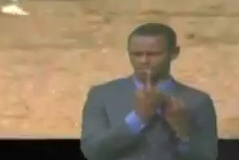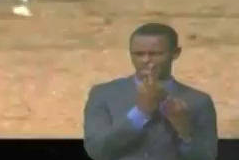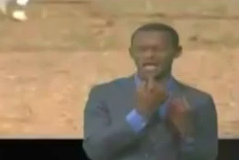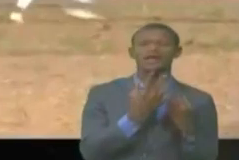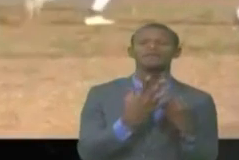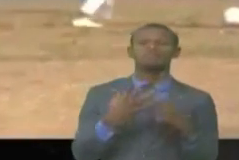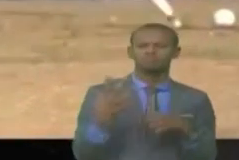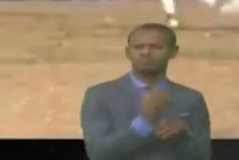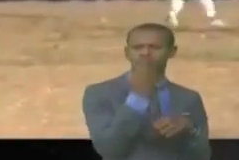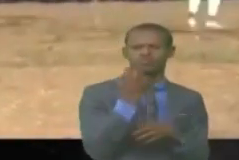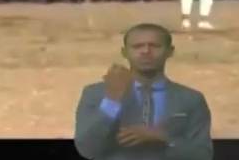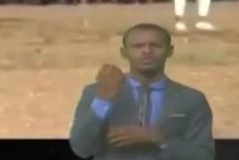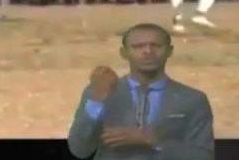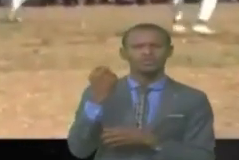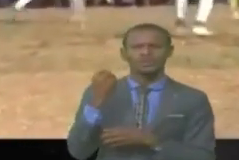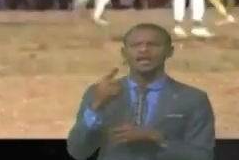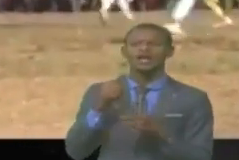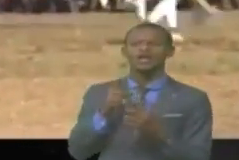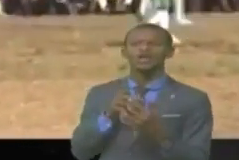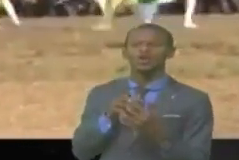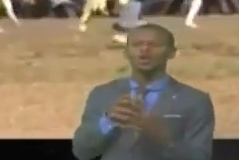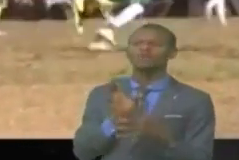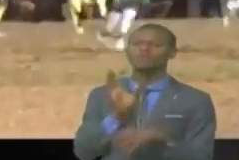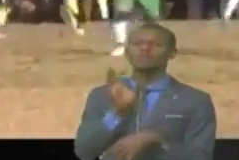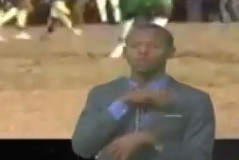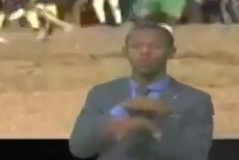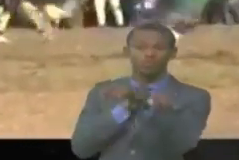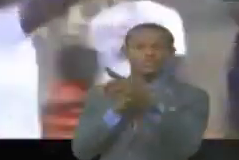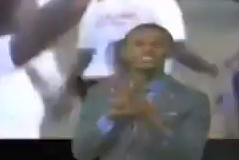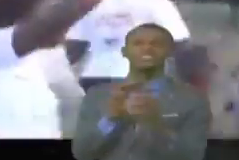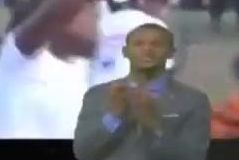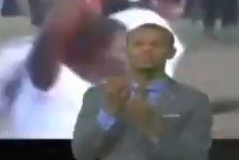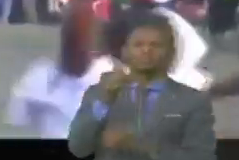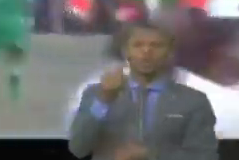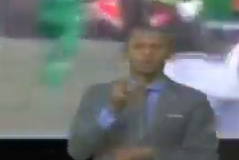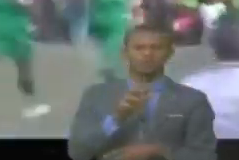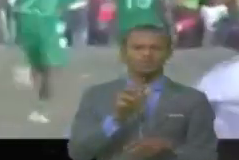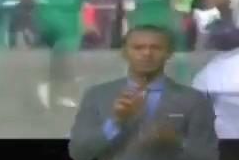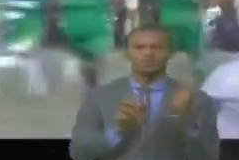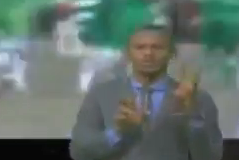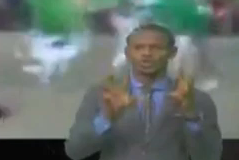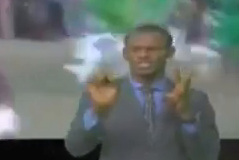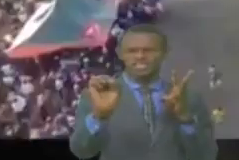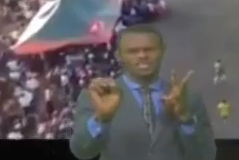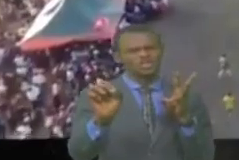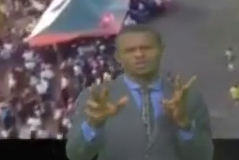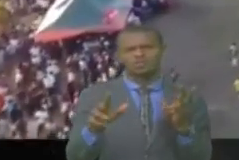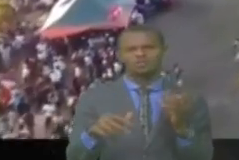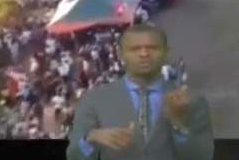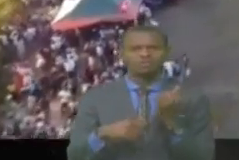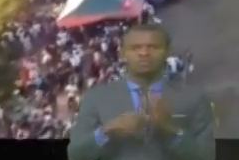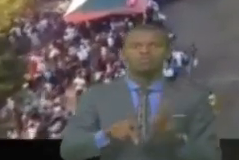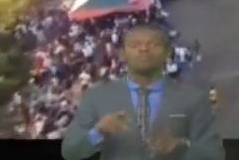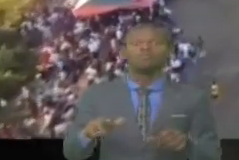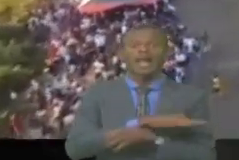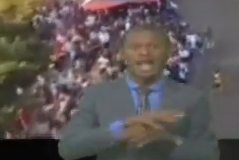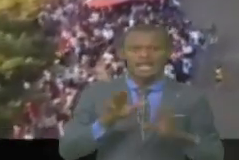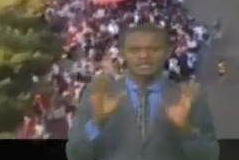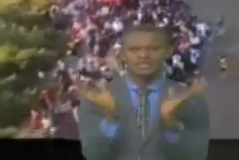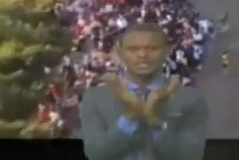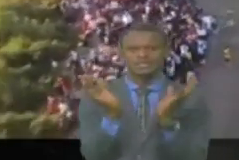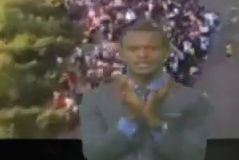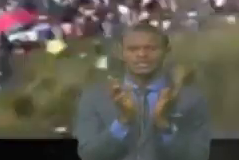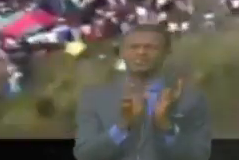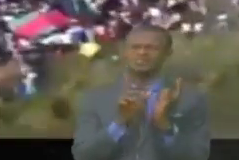tournoi devant celle du quartier Dri. 3-0 dans un stade plein comme un neuf estimé à plus de 20